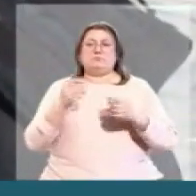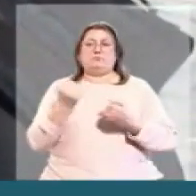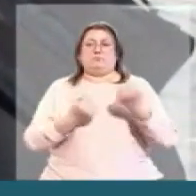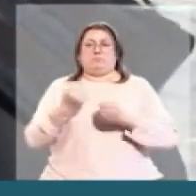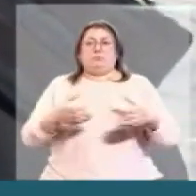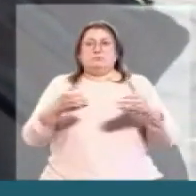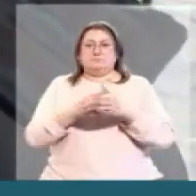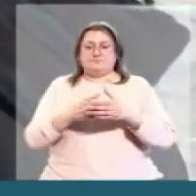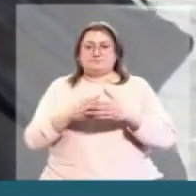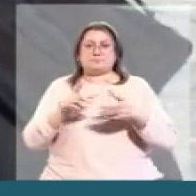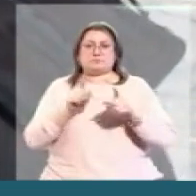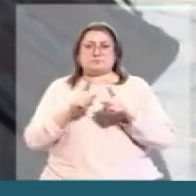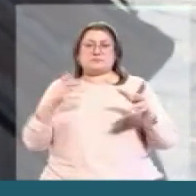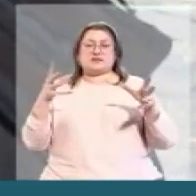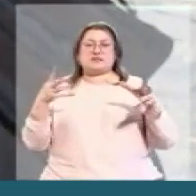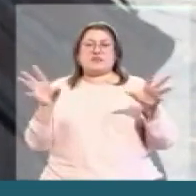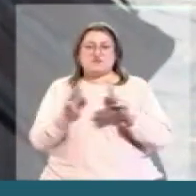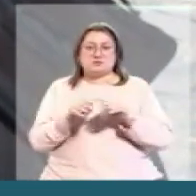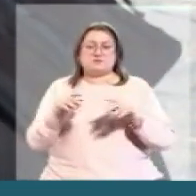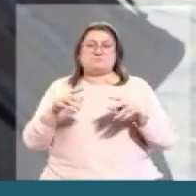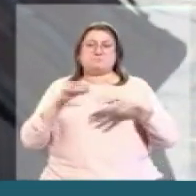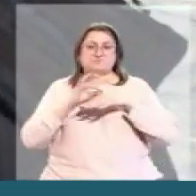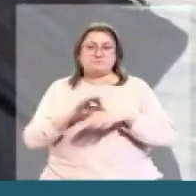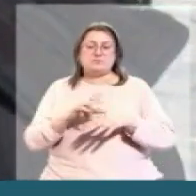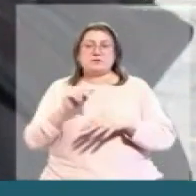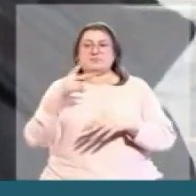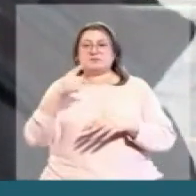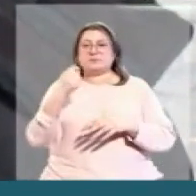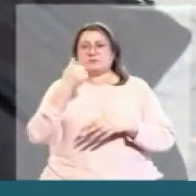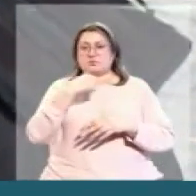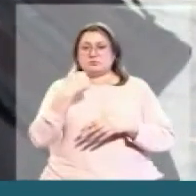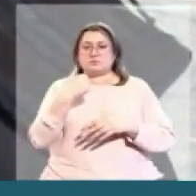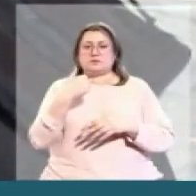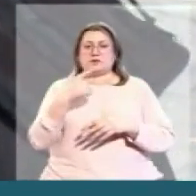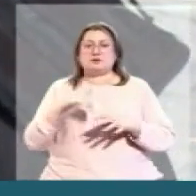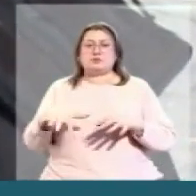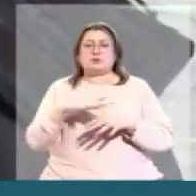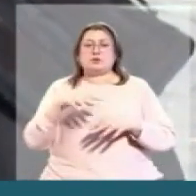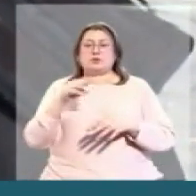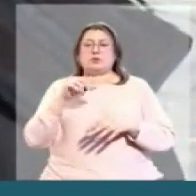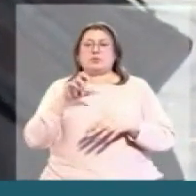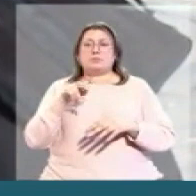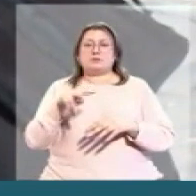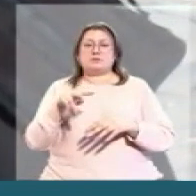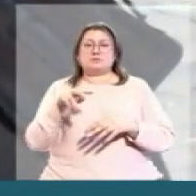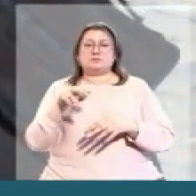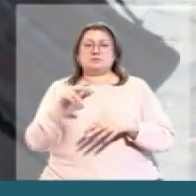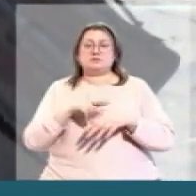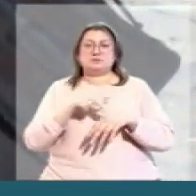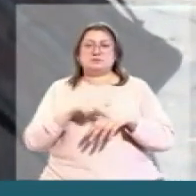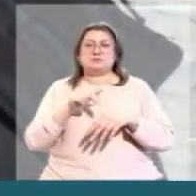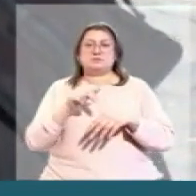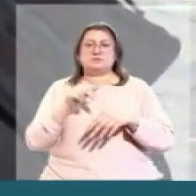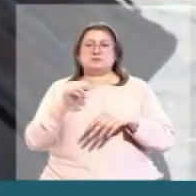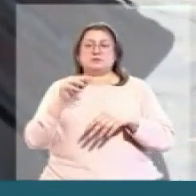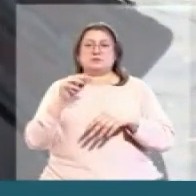группы по выездам, то есть за прошлый год, 2021, на территории Табалтургайского бассейна сотрудниками инспекции